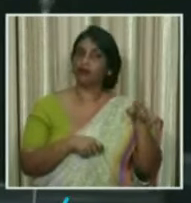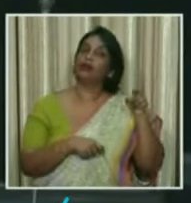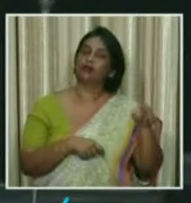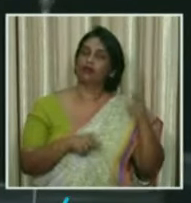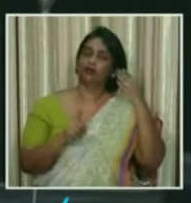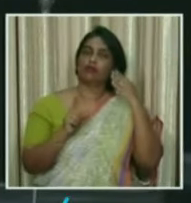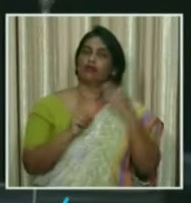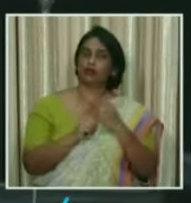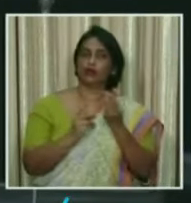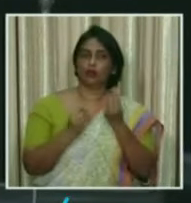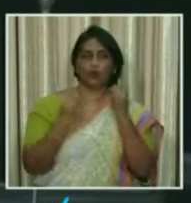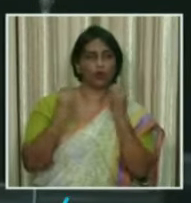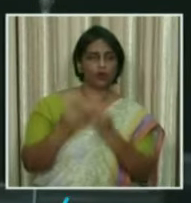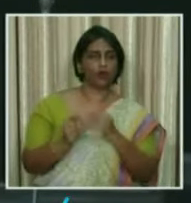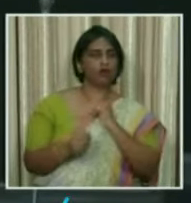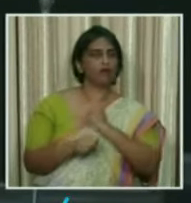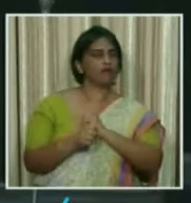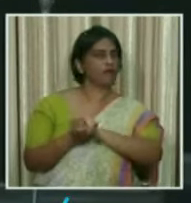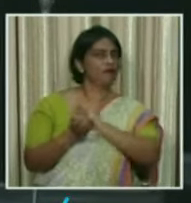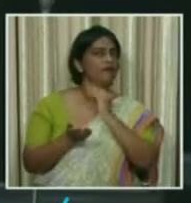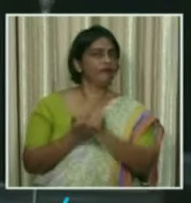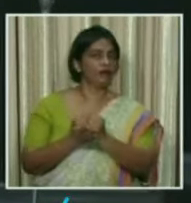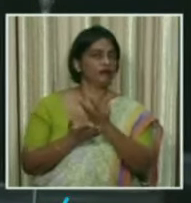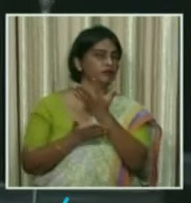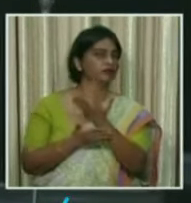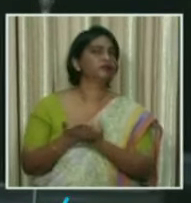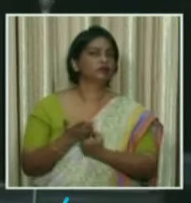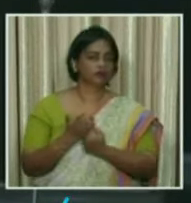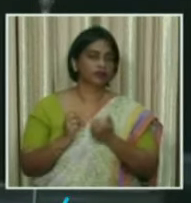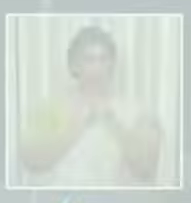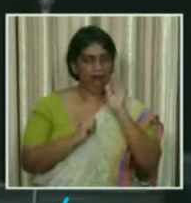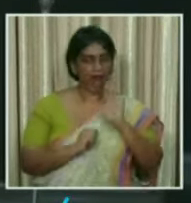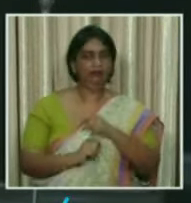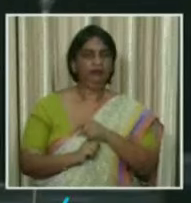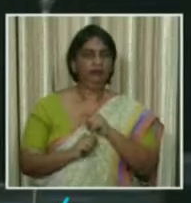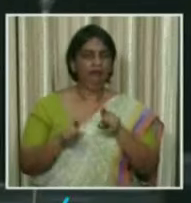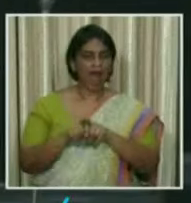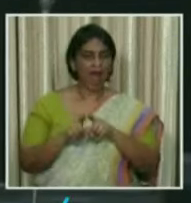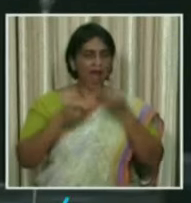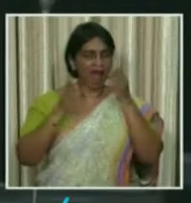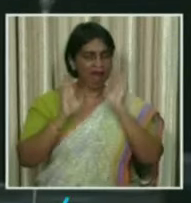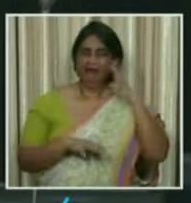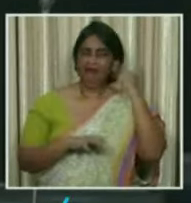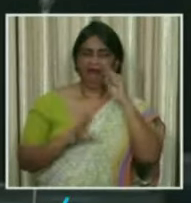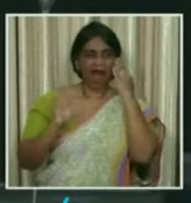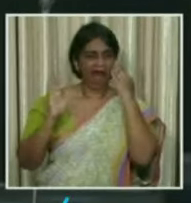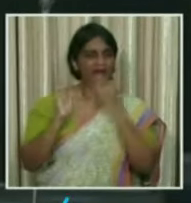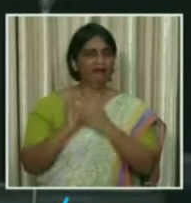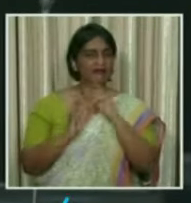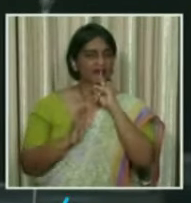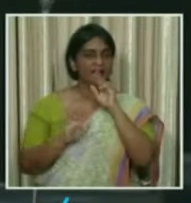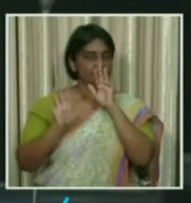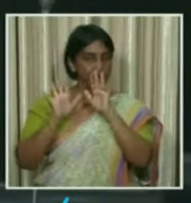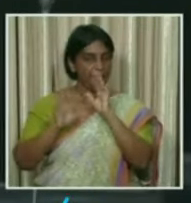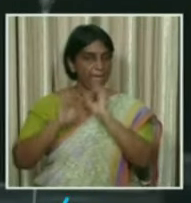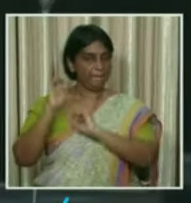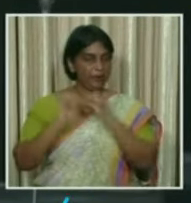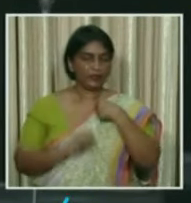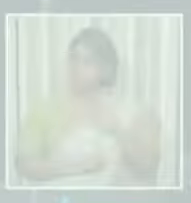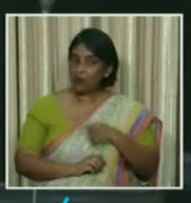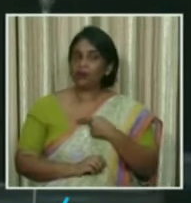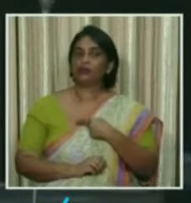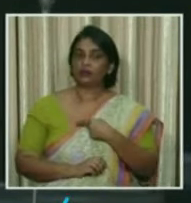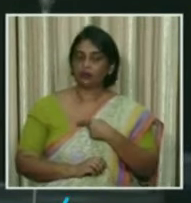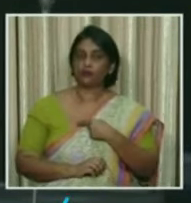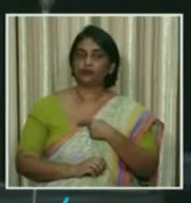සඳහා හිඟ මුදල් මහ භාණ්ඩාගාරය මගින් පියවීමට පවා කටයුතු කරනවා කියන එක. හැබැයි අවසාන ප්‍රතිඵලය 9%ක් අපි බලාපොරොත්තු